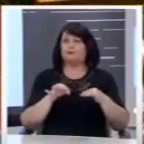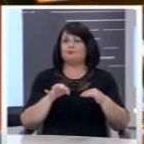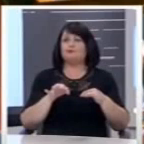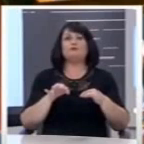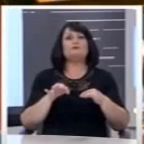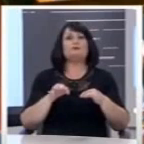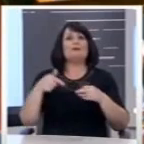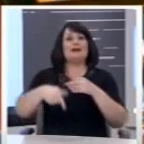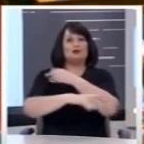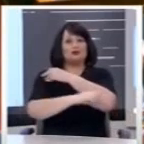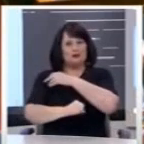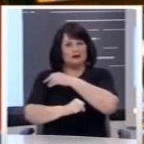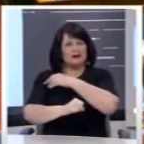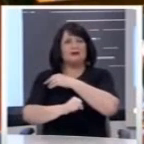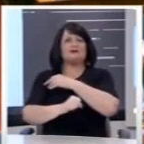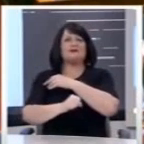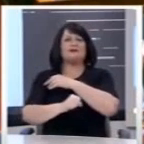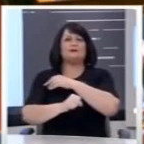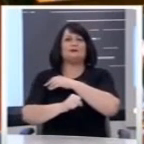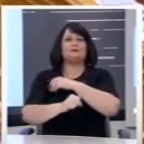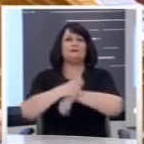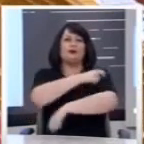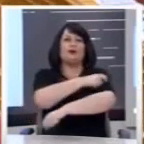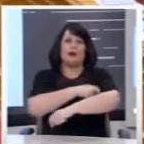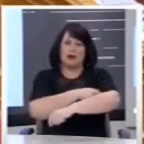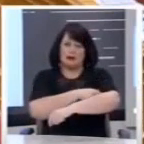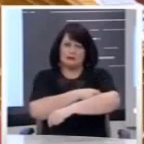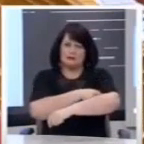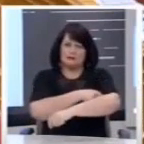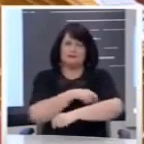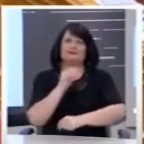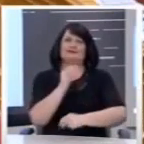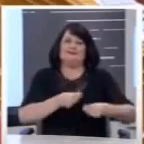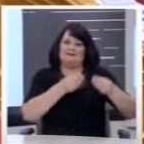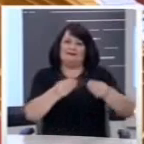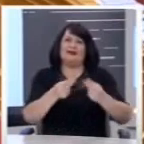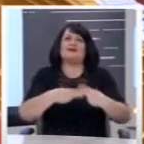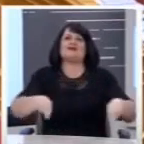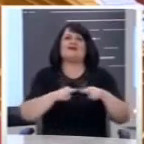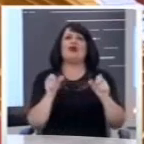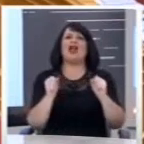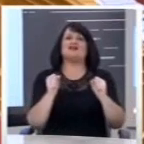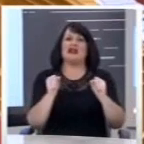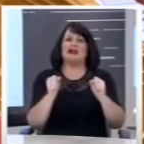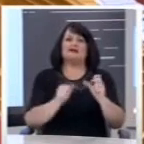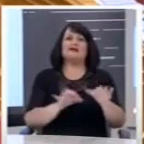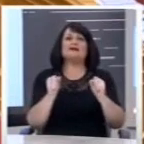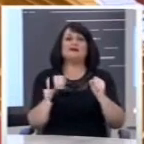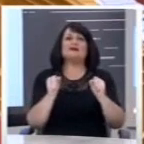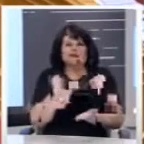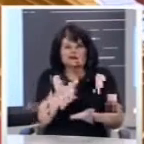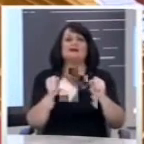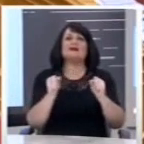του Γενικού Γραμματέα του ΟΗΕ προς το Συμβούλιο Ασφαλείας. Είναι το σχέδιο που έχει